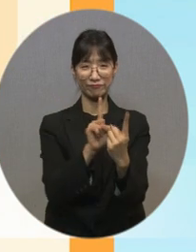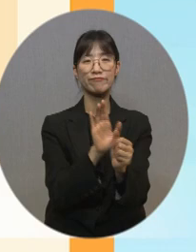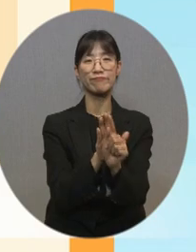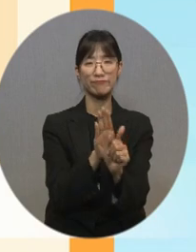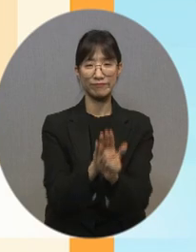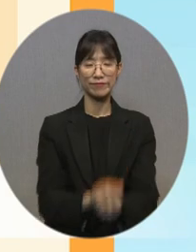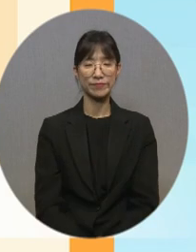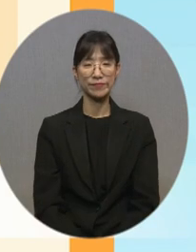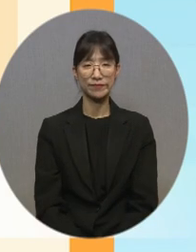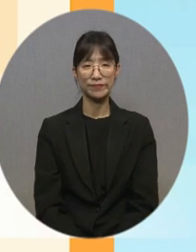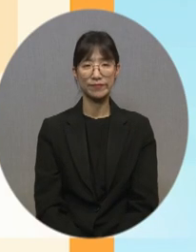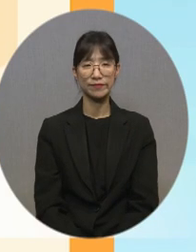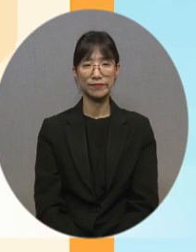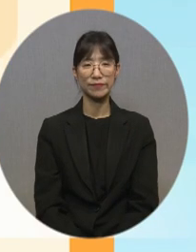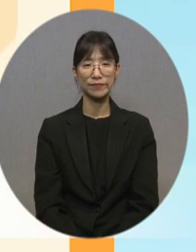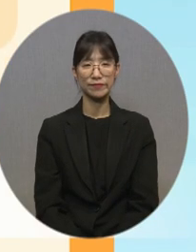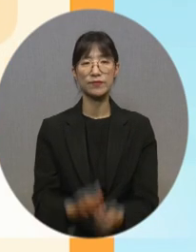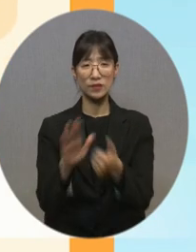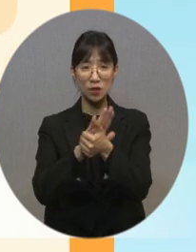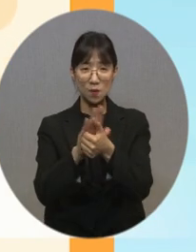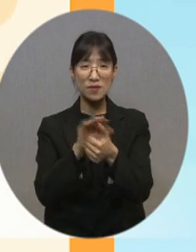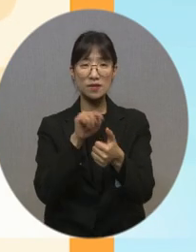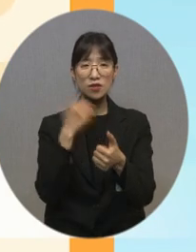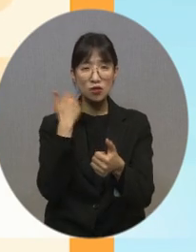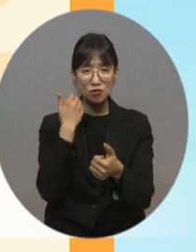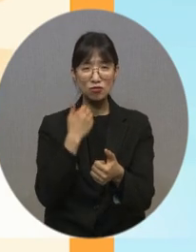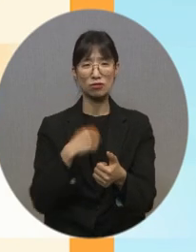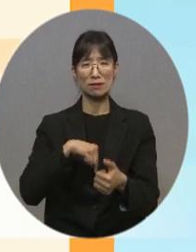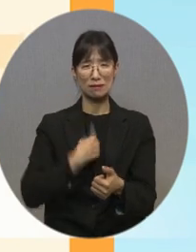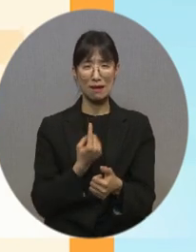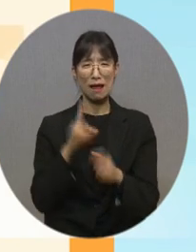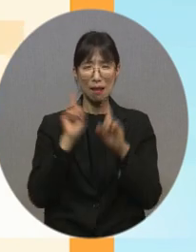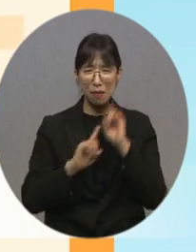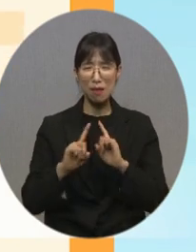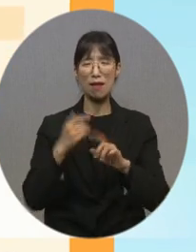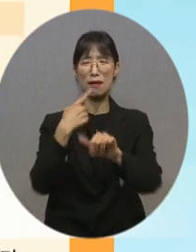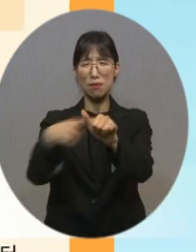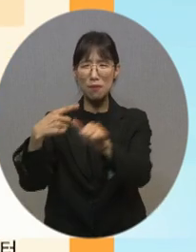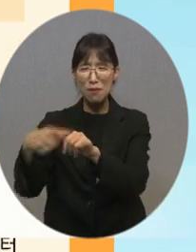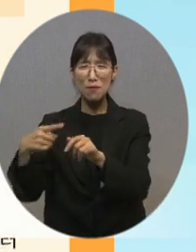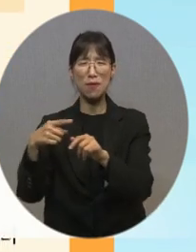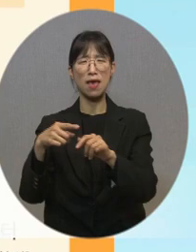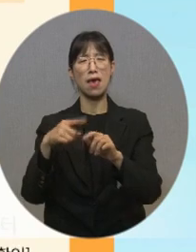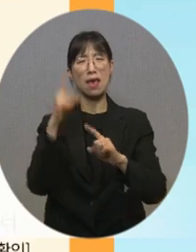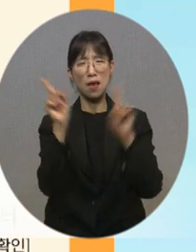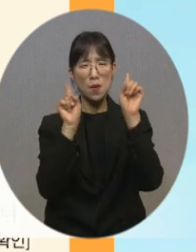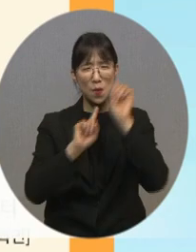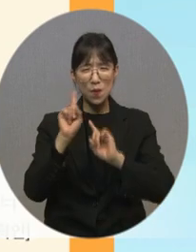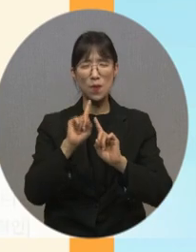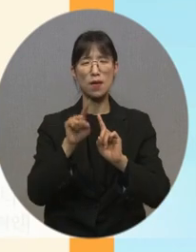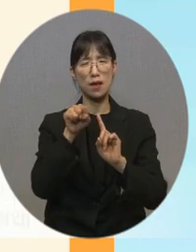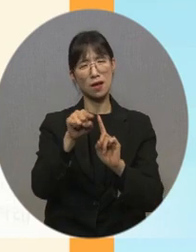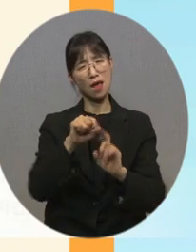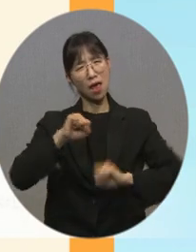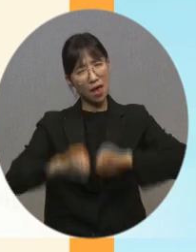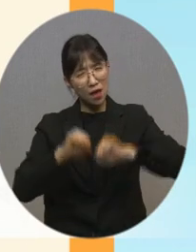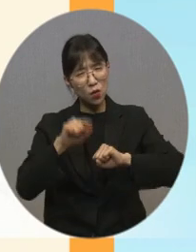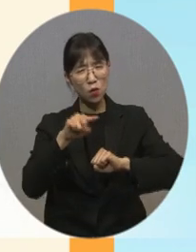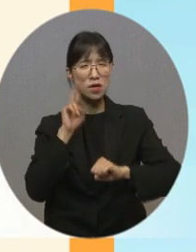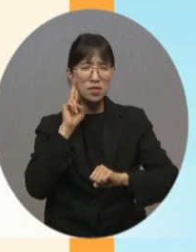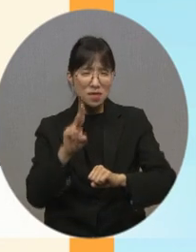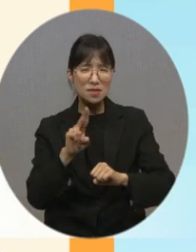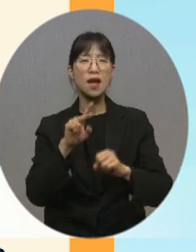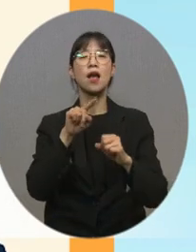배치됩니다 서비스 대상자는 자해나 타해 행동이 포함된 도전행동 심각성 여부를 핵심 요소로